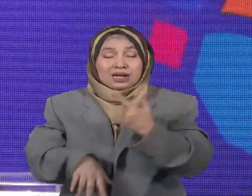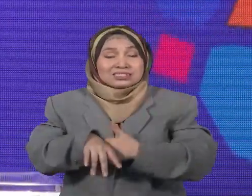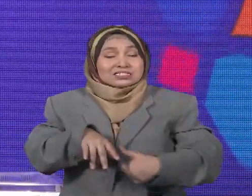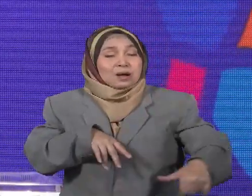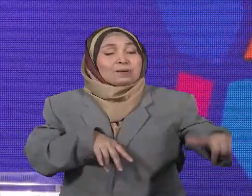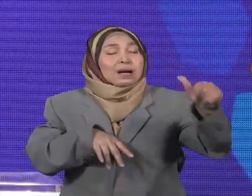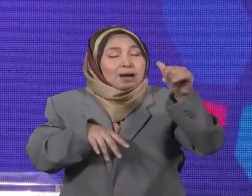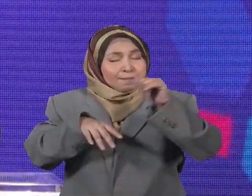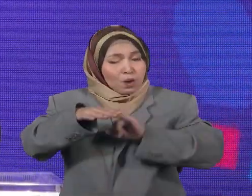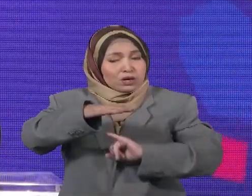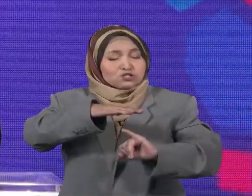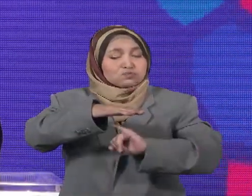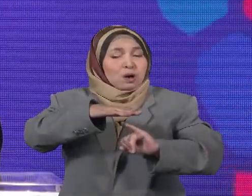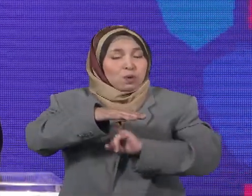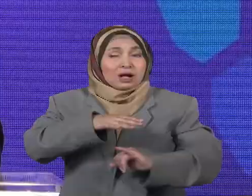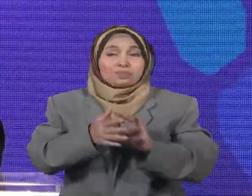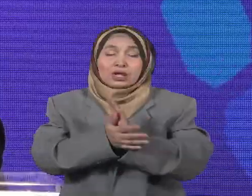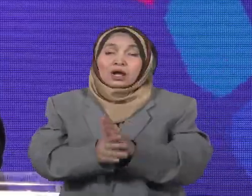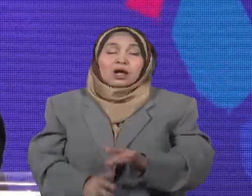kasrah, baris bawah.